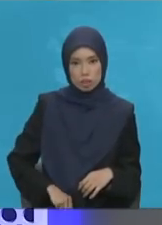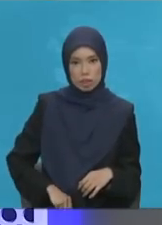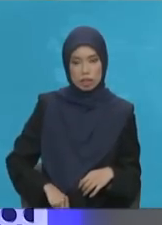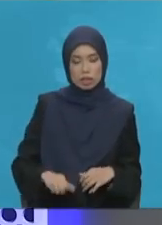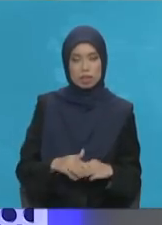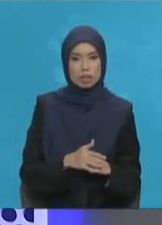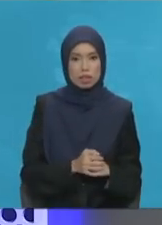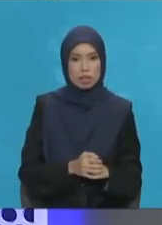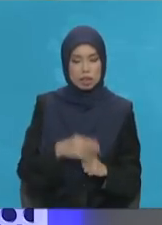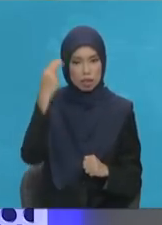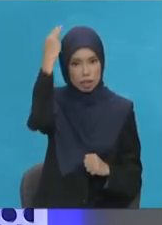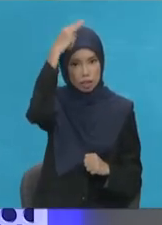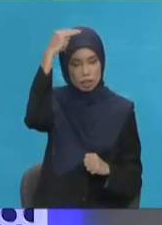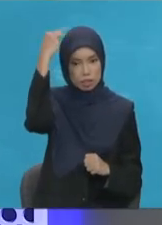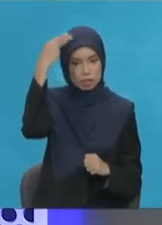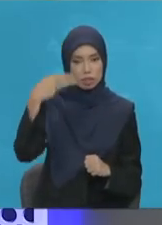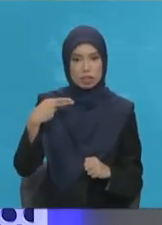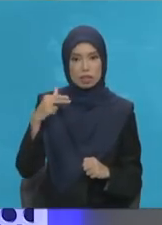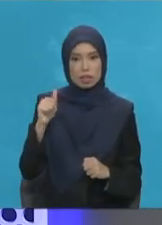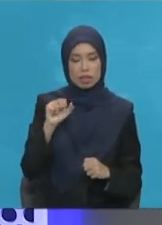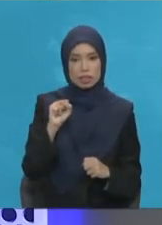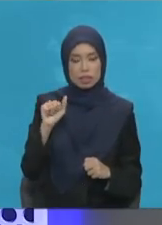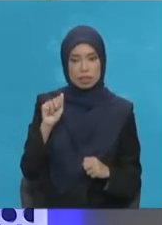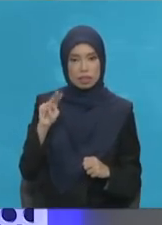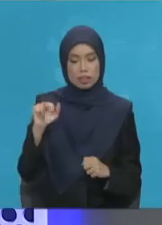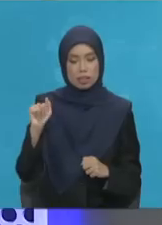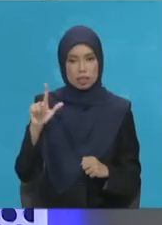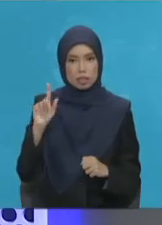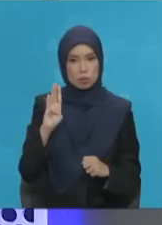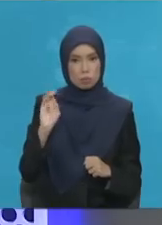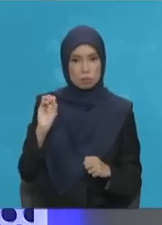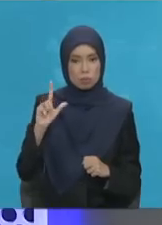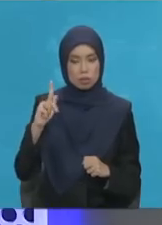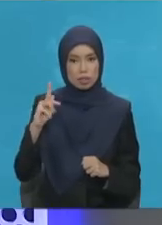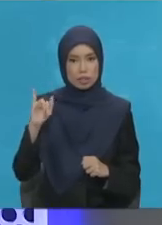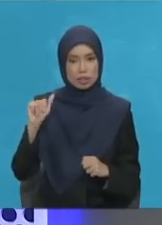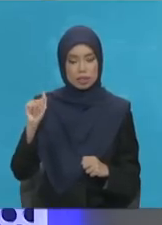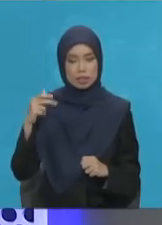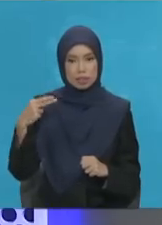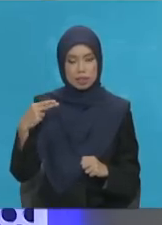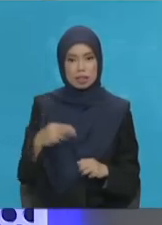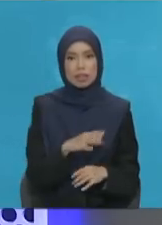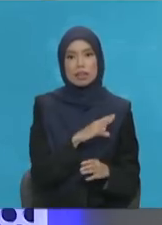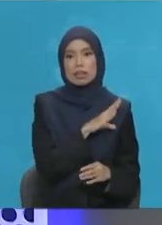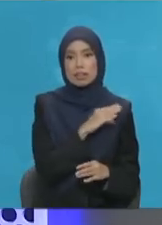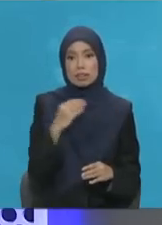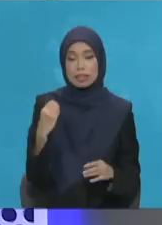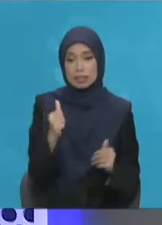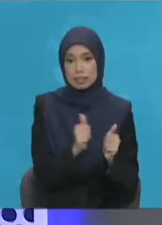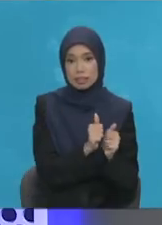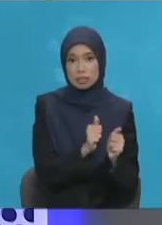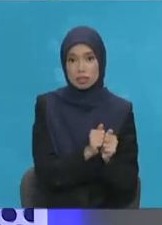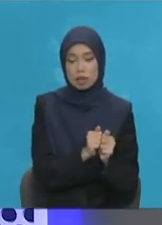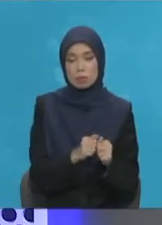dengan yang amat Mulia Pangeran Muda Bahar Ibni dunia yang teramat Mulia Paduka Sri Pangeran digadung